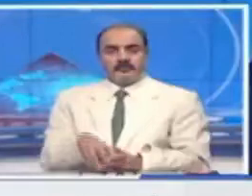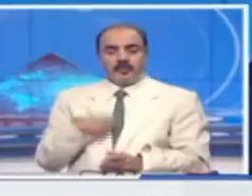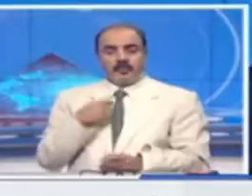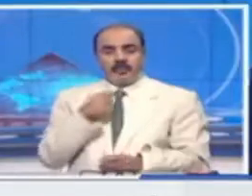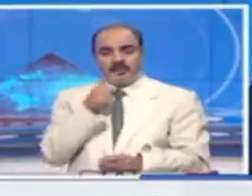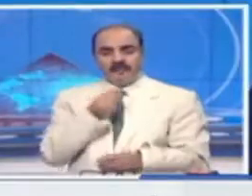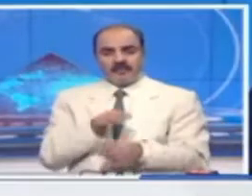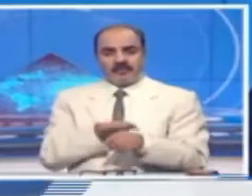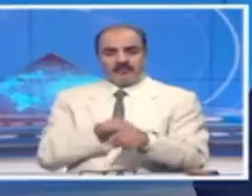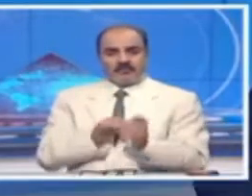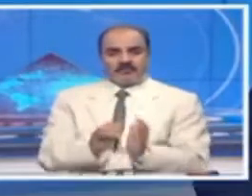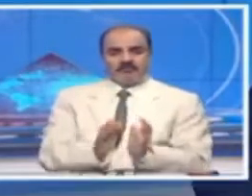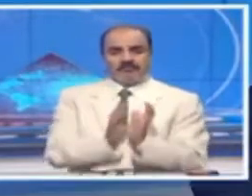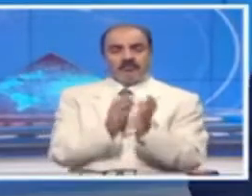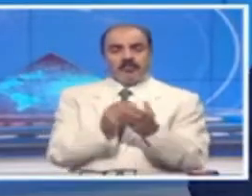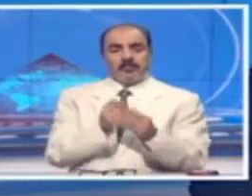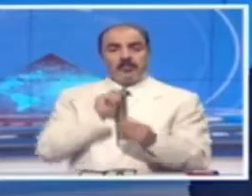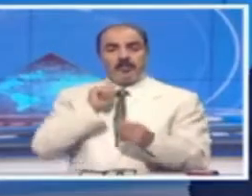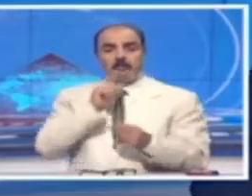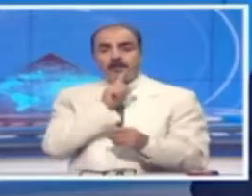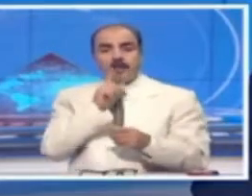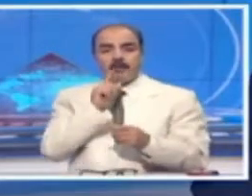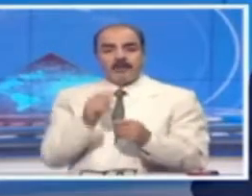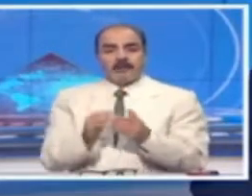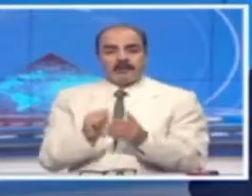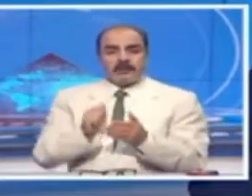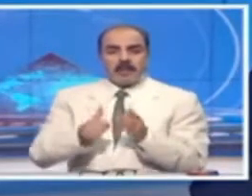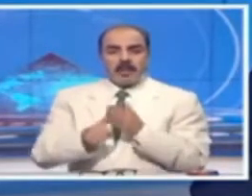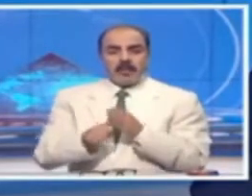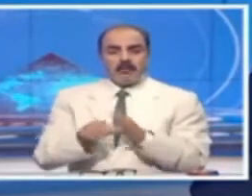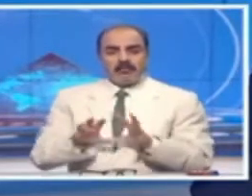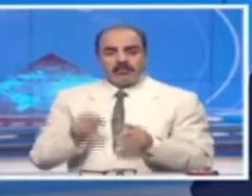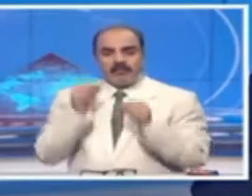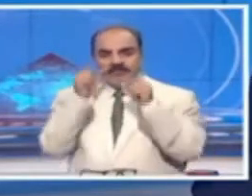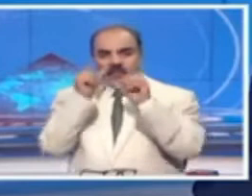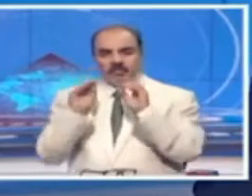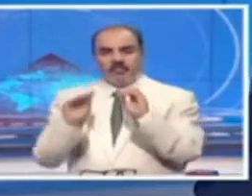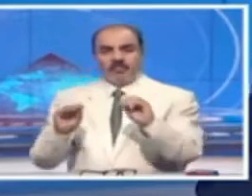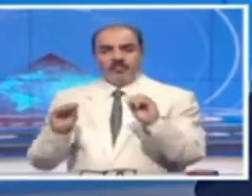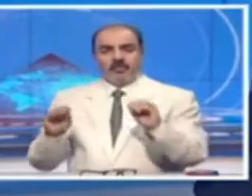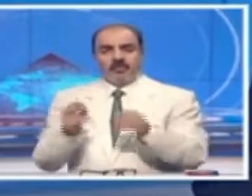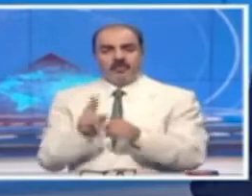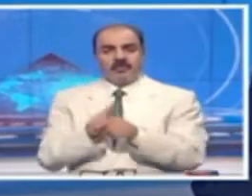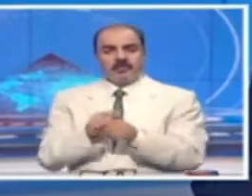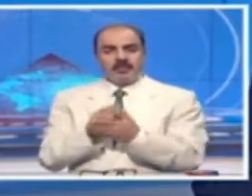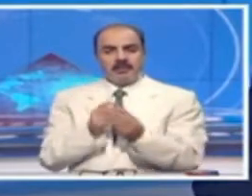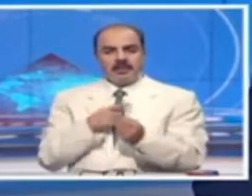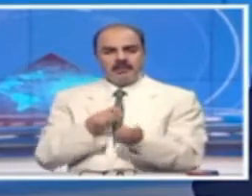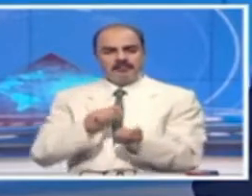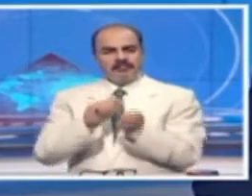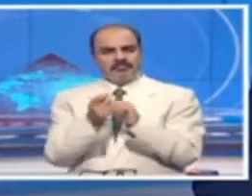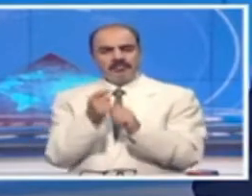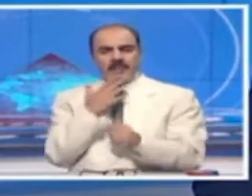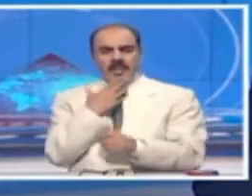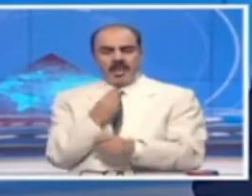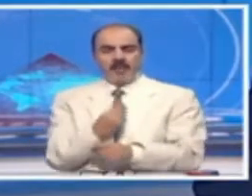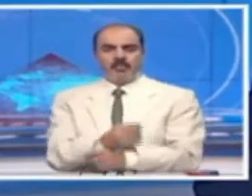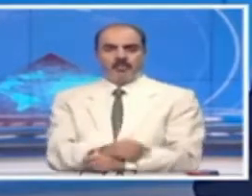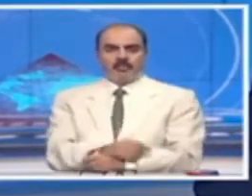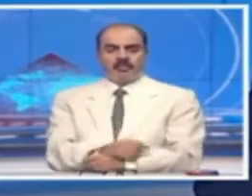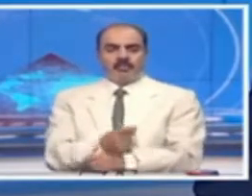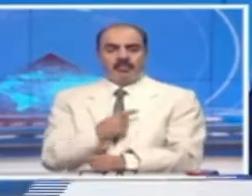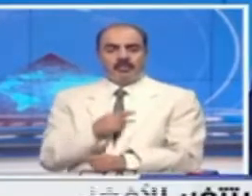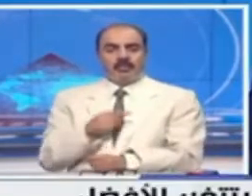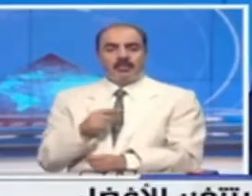أطلقت نيفين القباج وزيرة التضامن الاجتماعي بمحافظة بني سويف المرحلة الأولى من حملة بالوعي